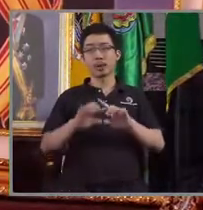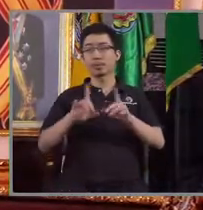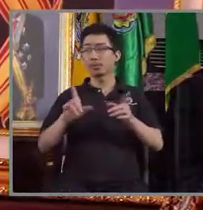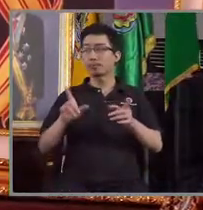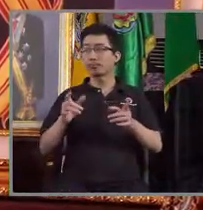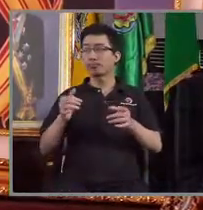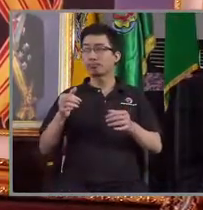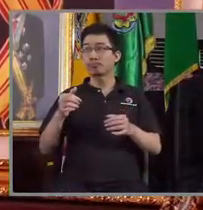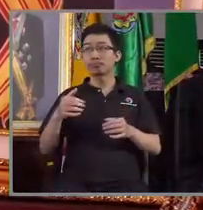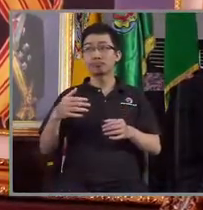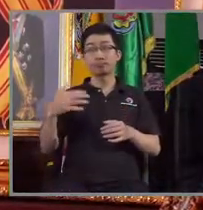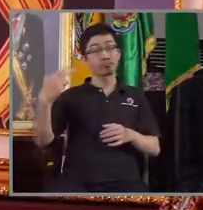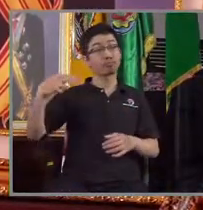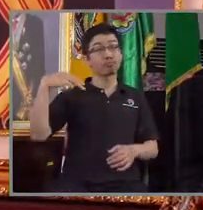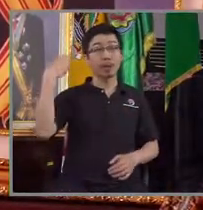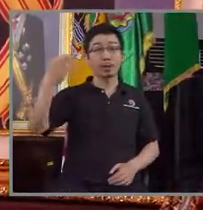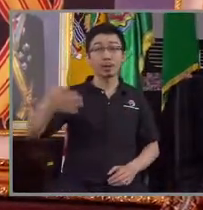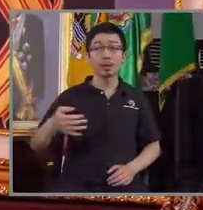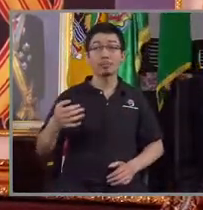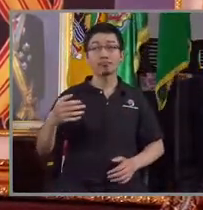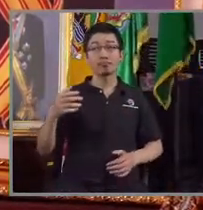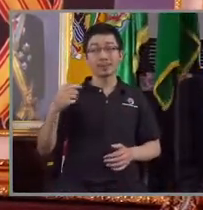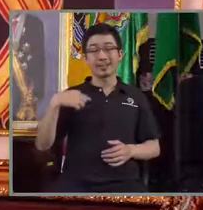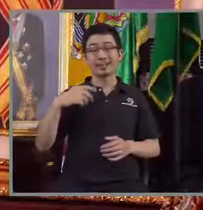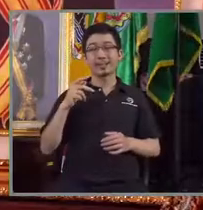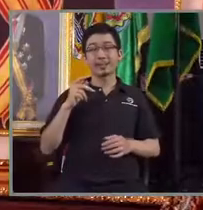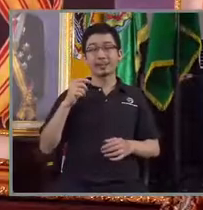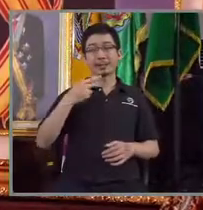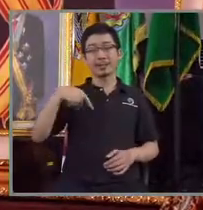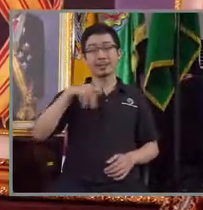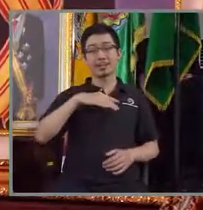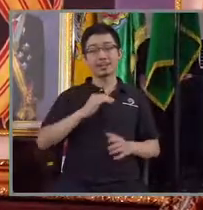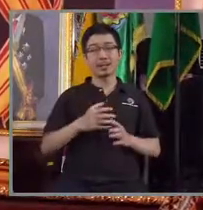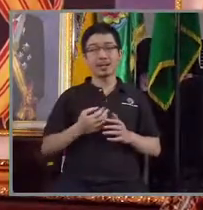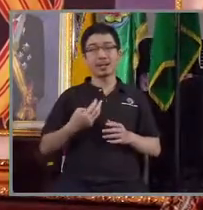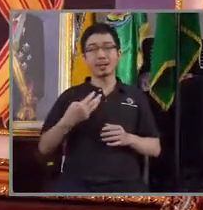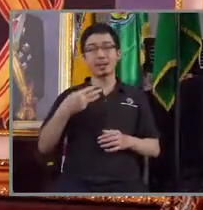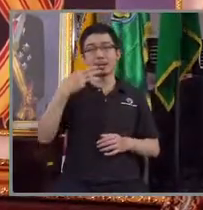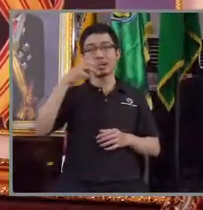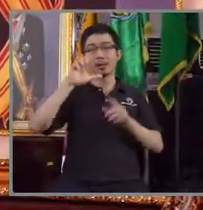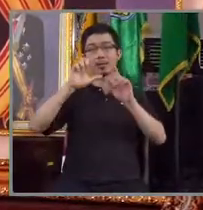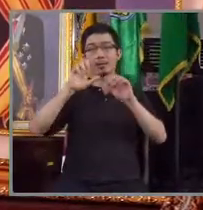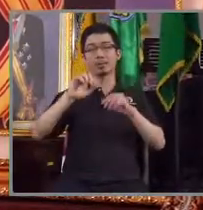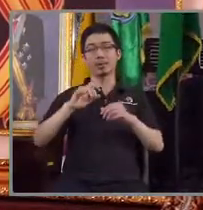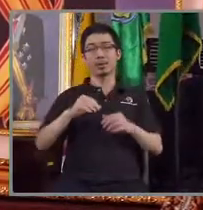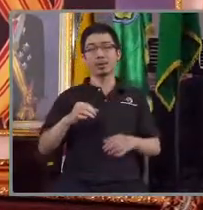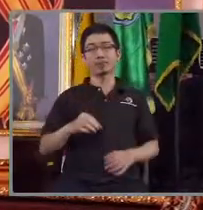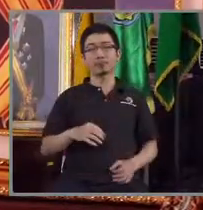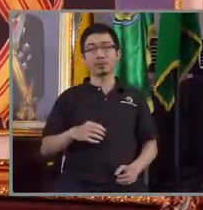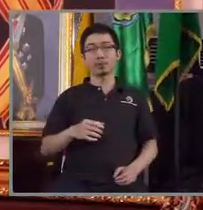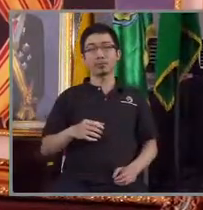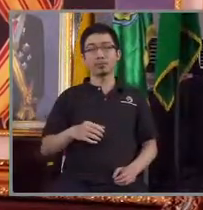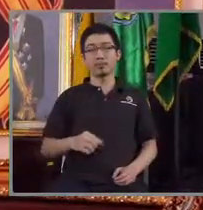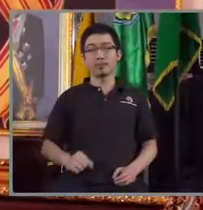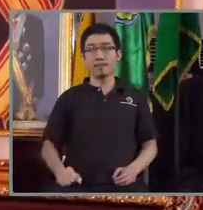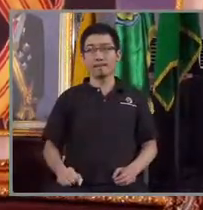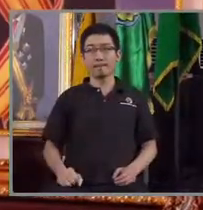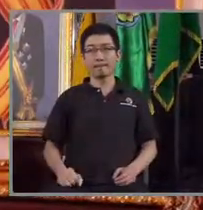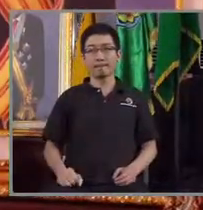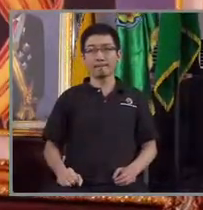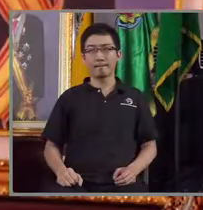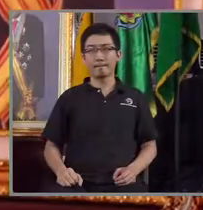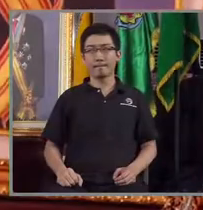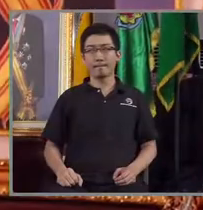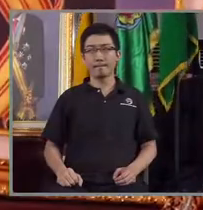nanti akan kami evaluasi lagi bapak ibu yang yang saya hormati pertama